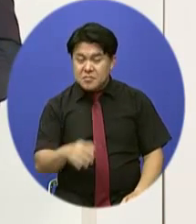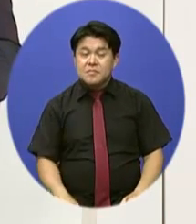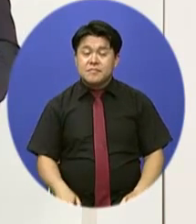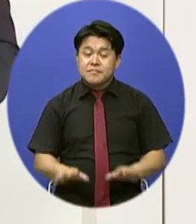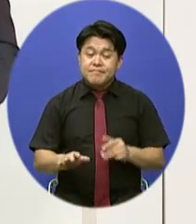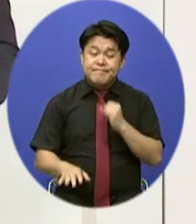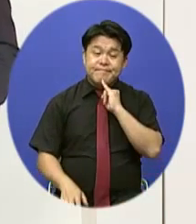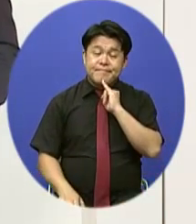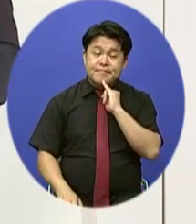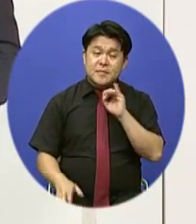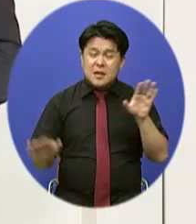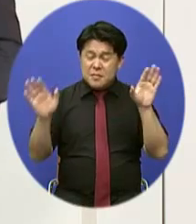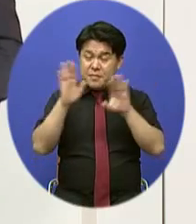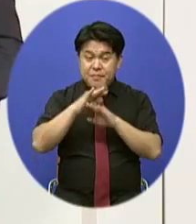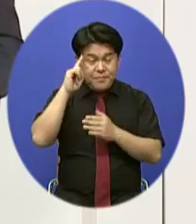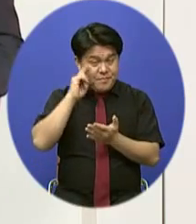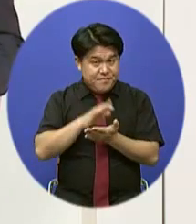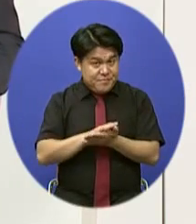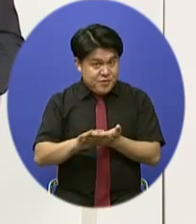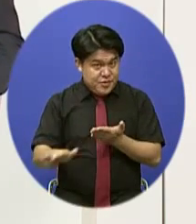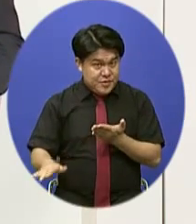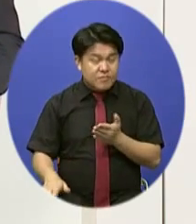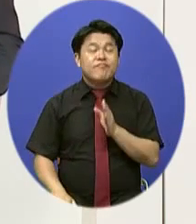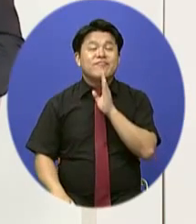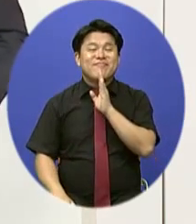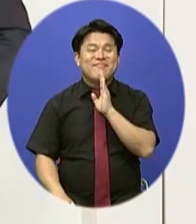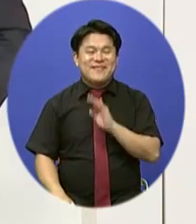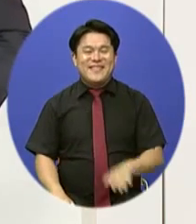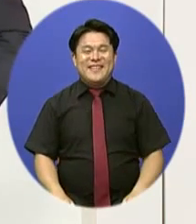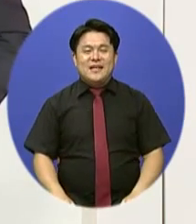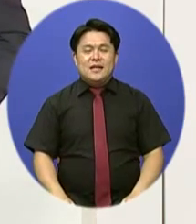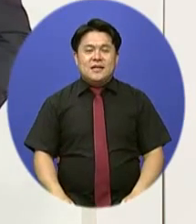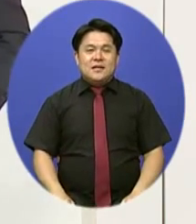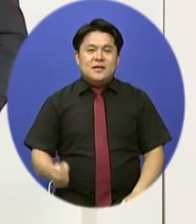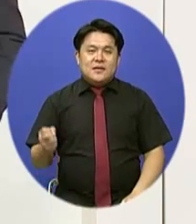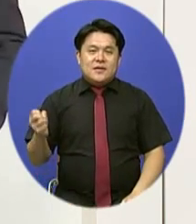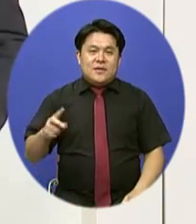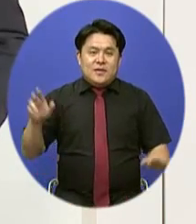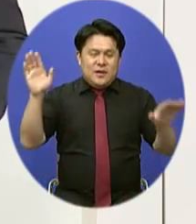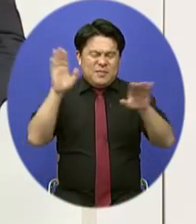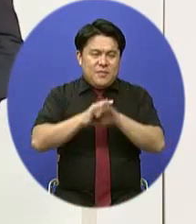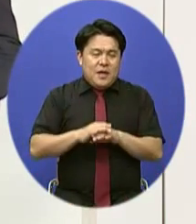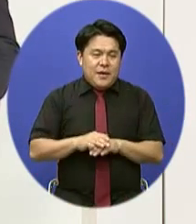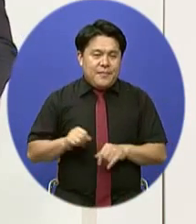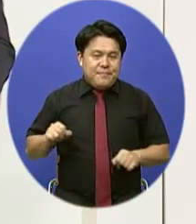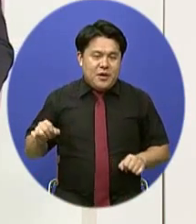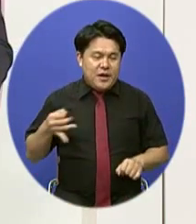괜찮아요. 밤에 그래도 좀 시원하죠? 예, 예. 귀뚜라미도 좀 울고 그런가요?